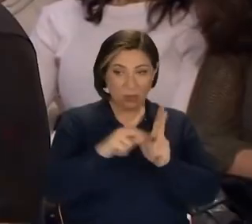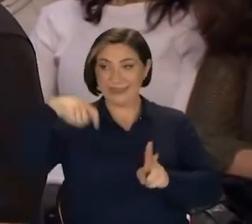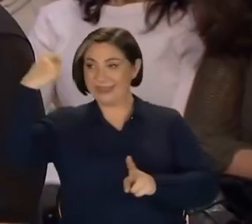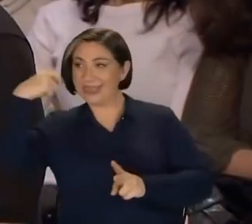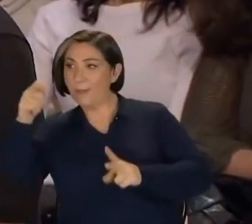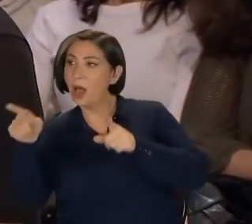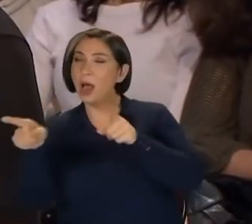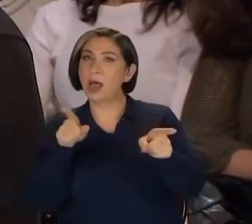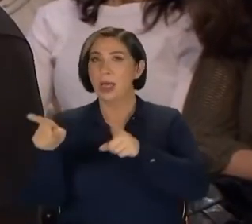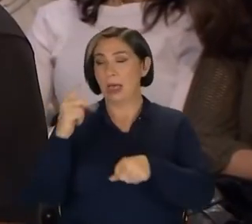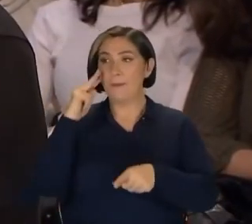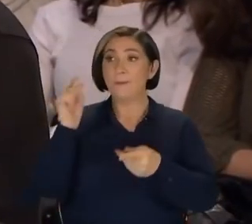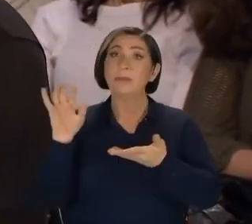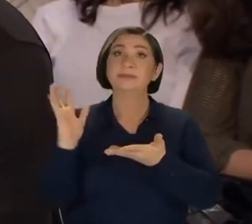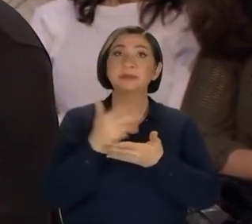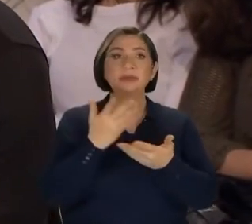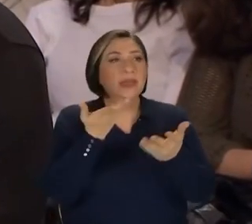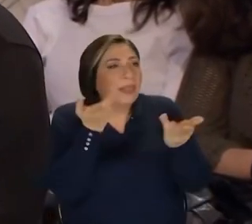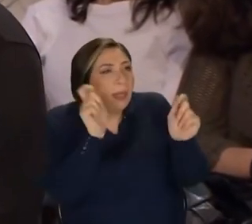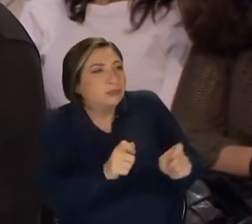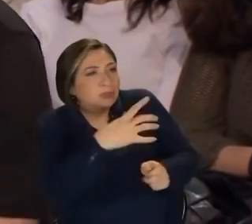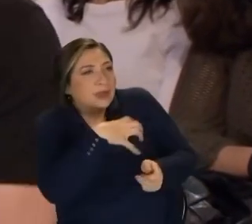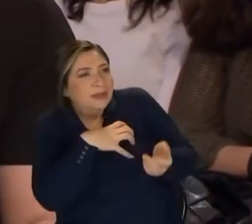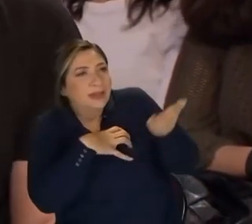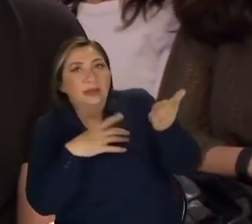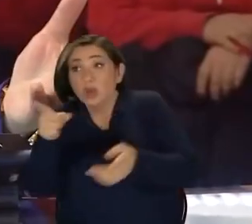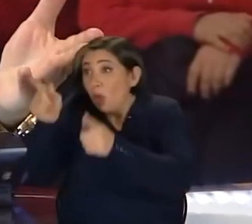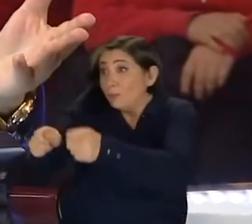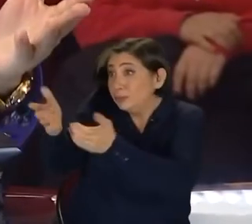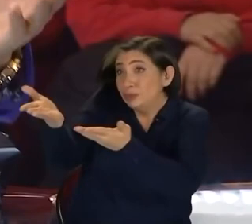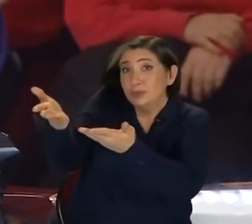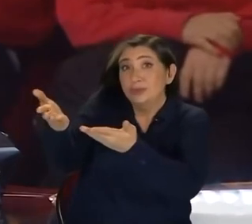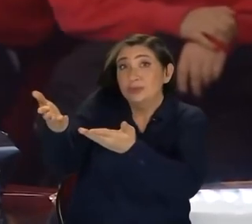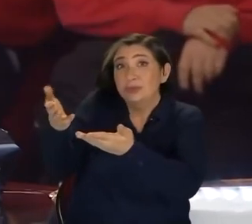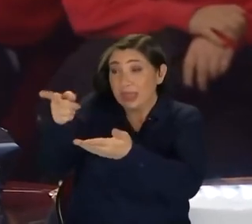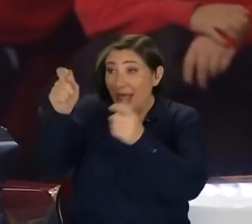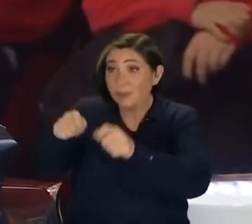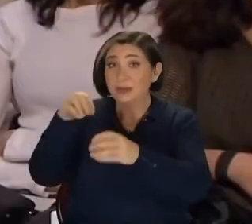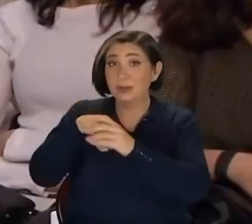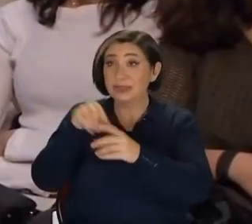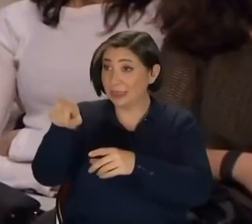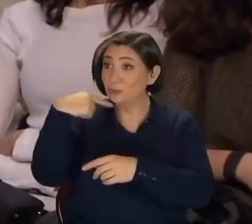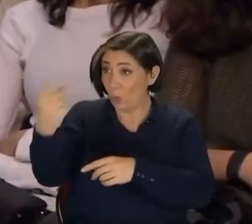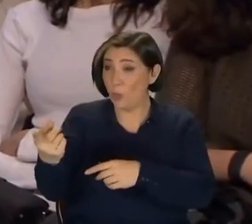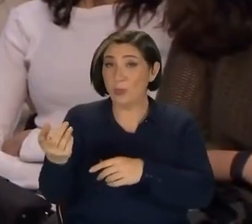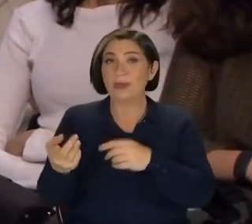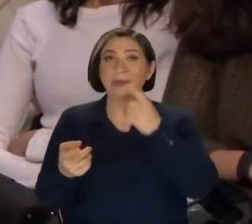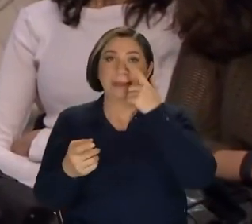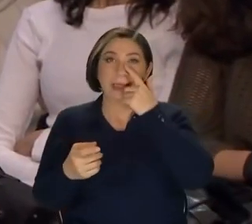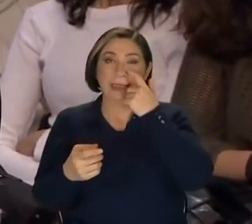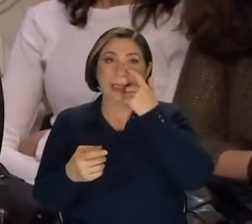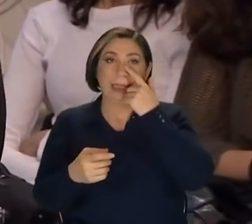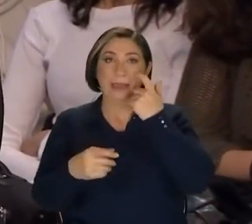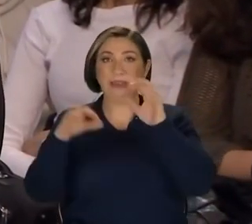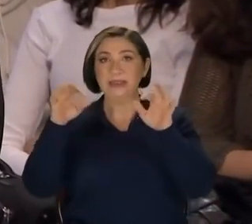gişesiyle sinema gişesine neden bakıyorum. Yapıyorsun böyle bir şey kendine ya? Sen yapıyorsun ya işte. Sen yaptığın için sana söylüyorum.